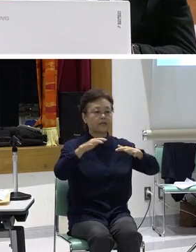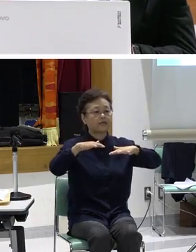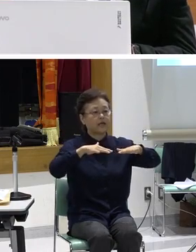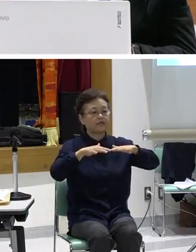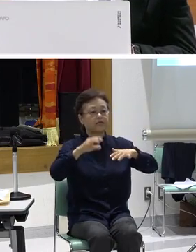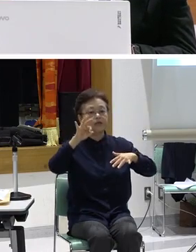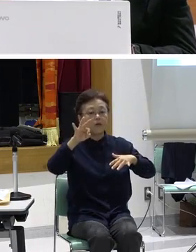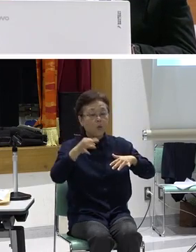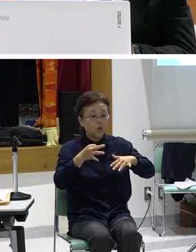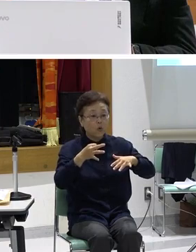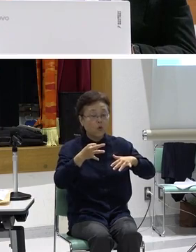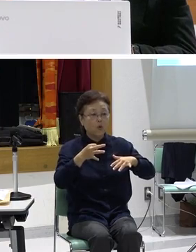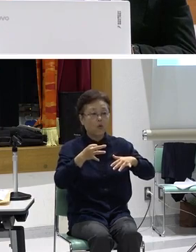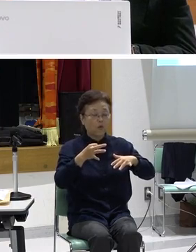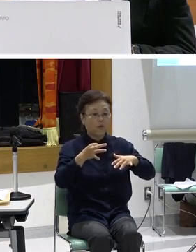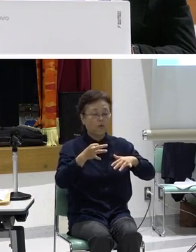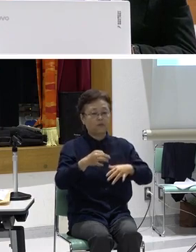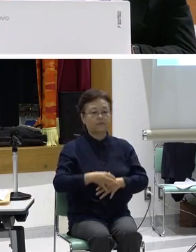の、